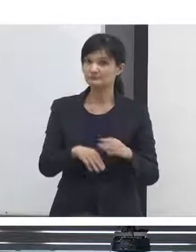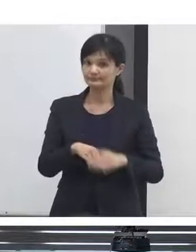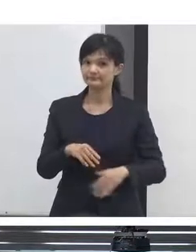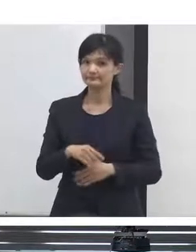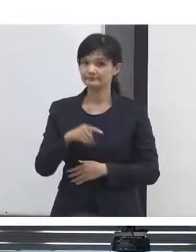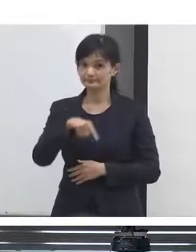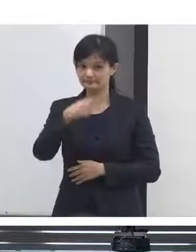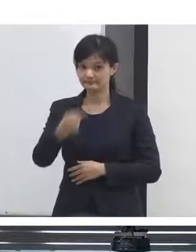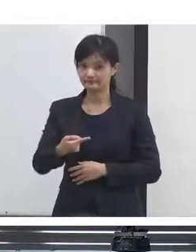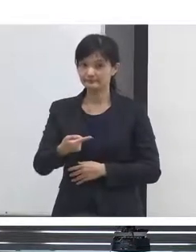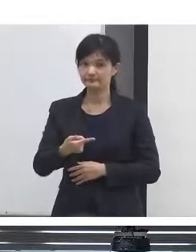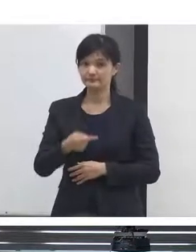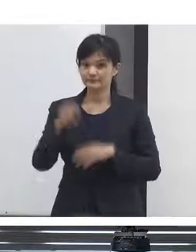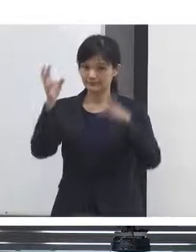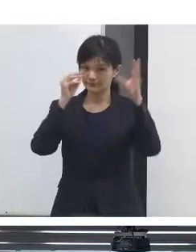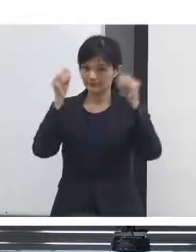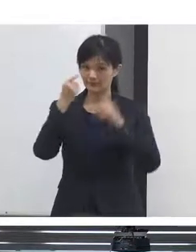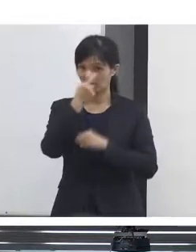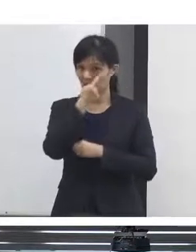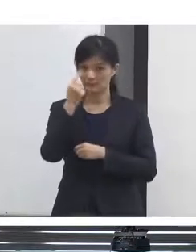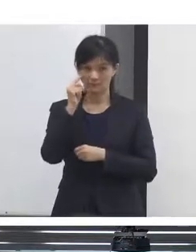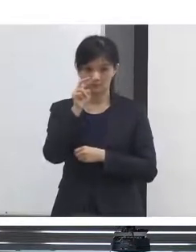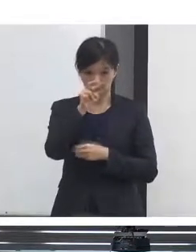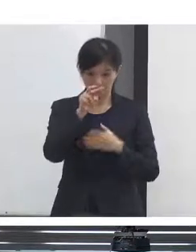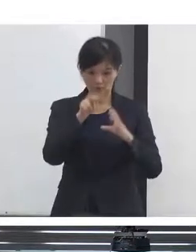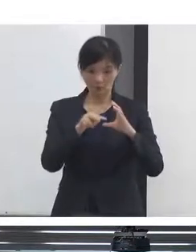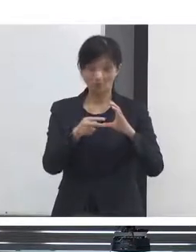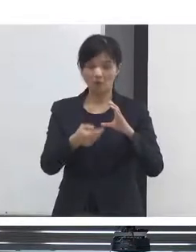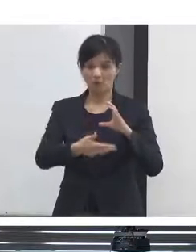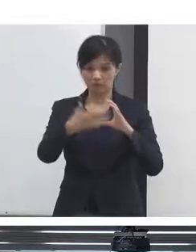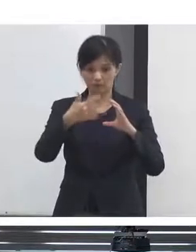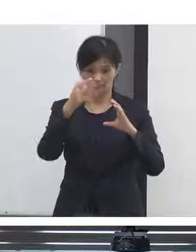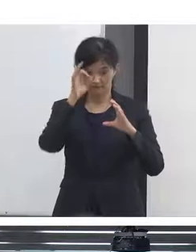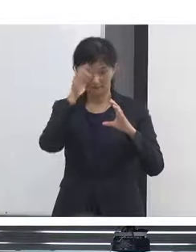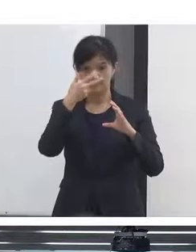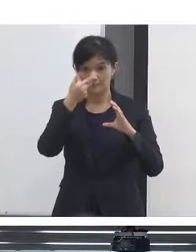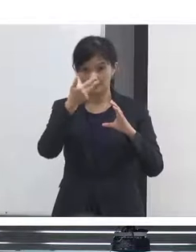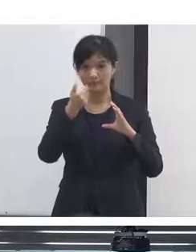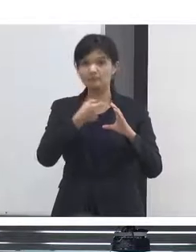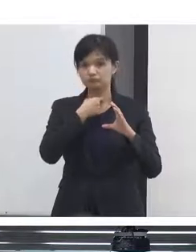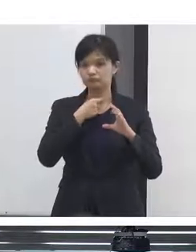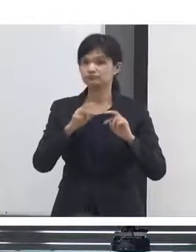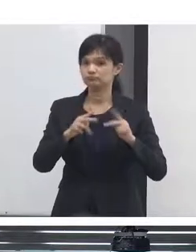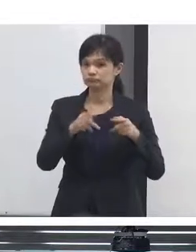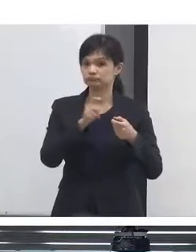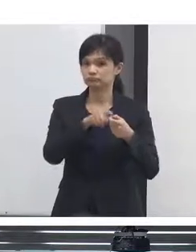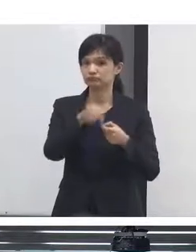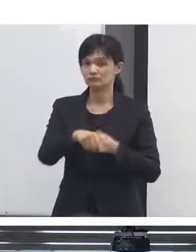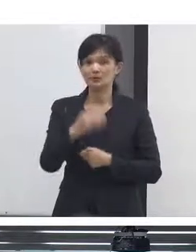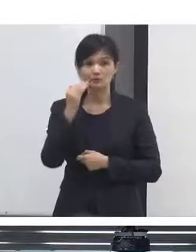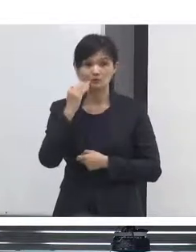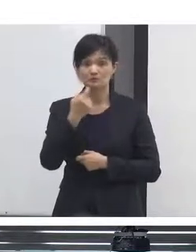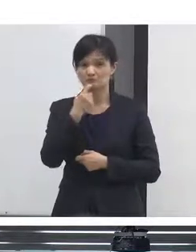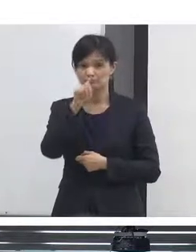会着重在资料视觉化跟它应用的部分啊，这也是我们接下来会做的事情。好，那如果各位有问题的话，